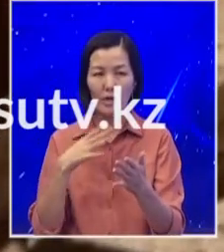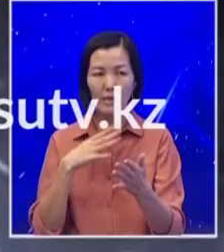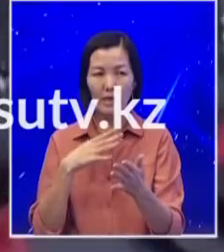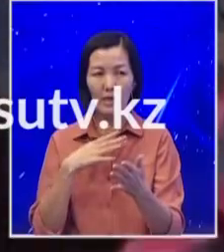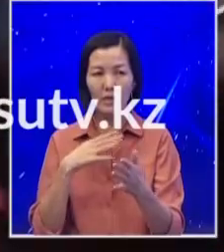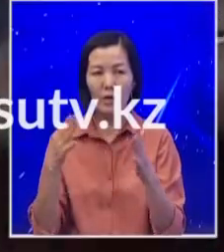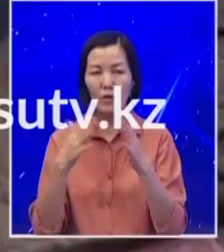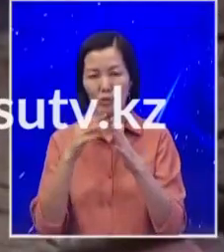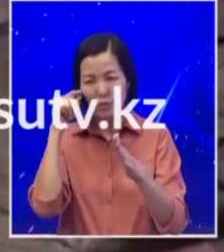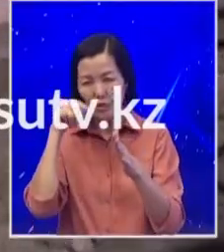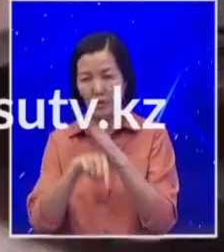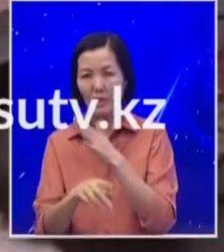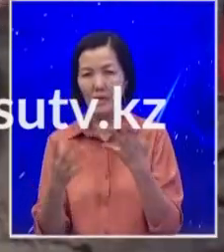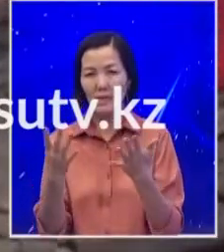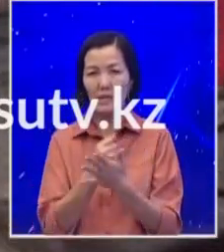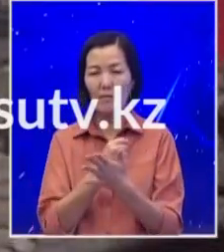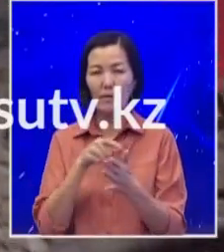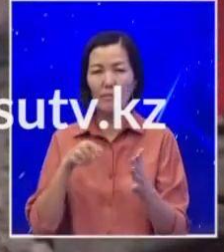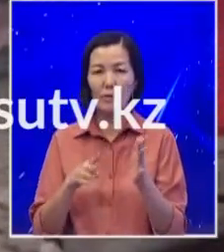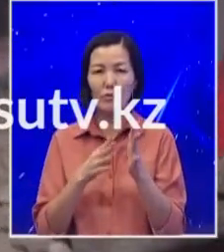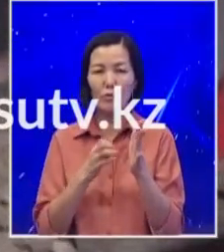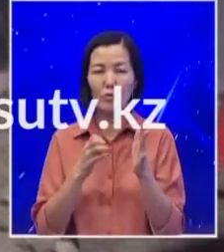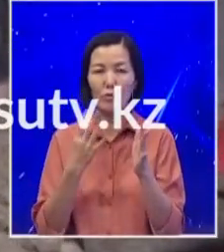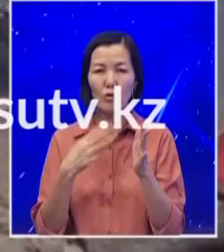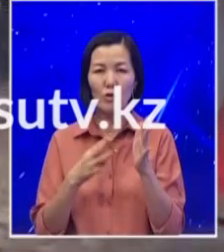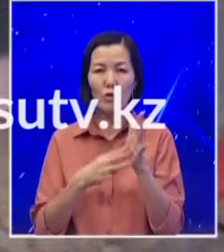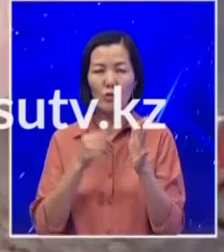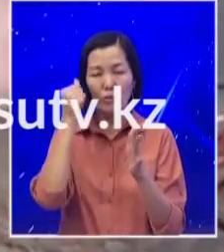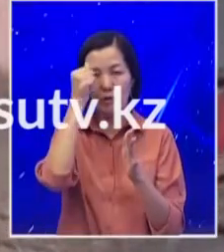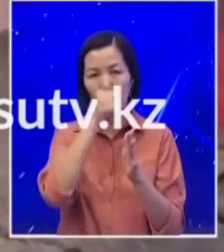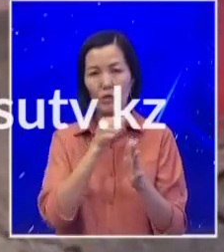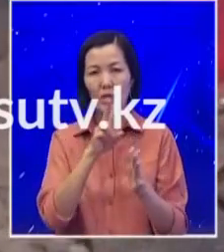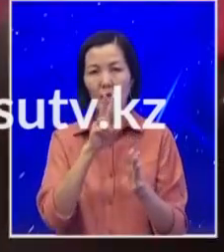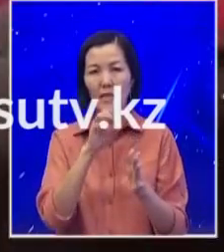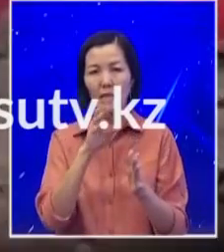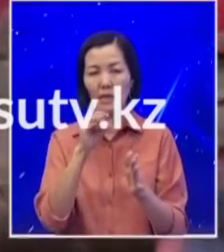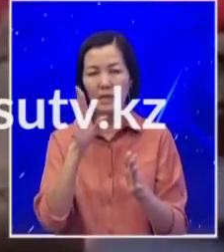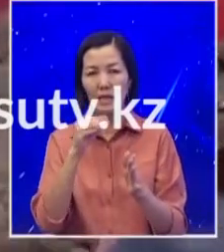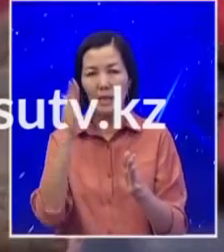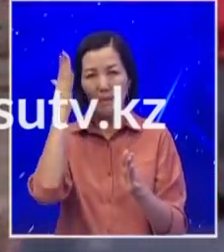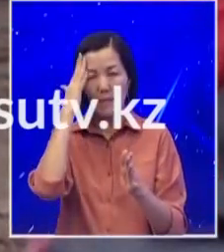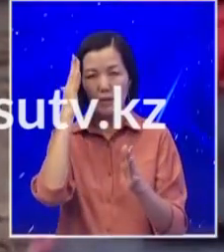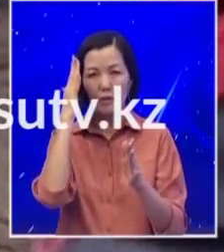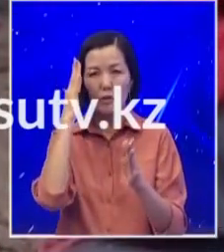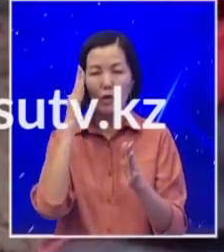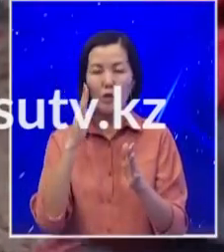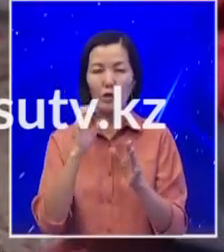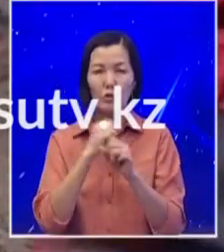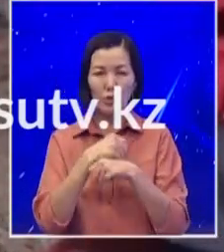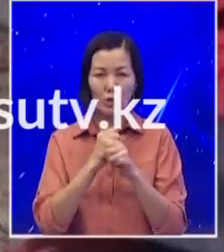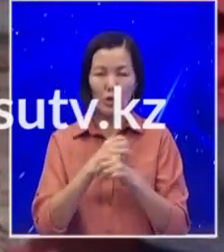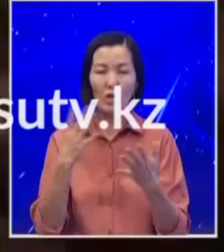жанындағы үңгірден анықталған. 1939 жылы дәл осы жерде неандерталдықтың бас сүйегі табылған. Айта